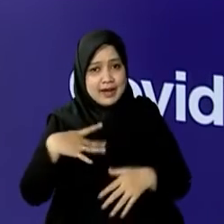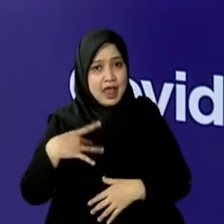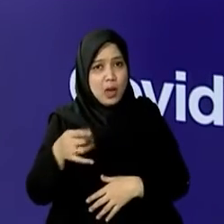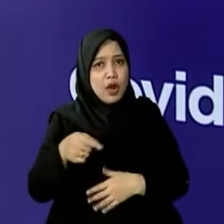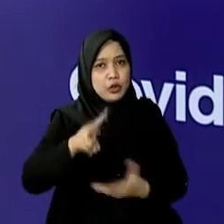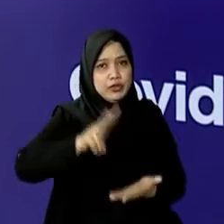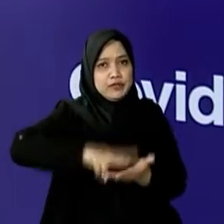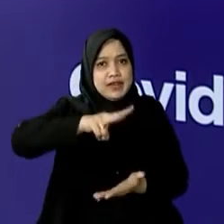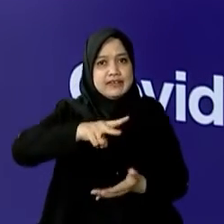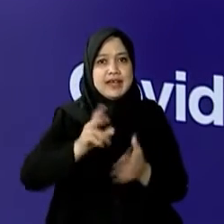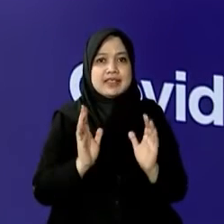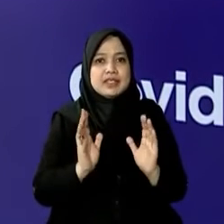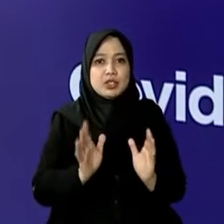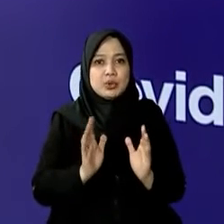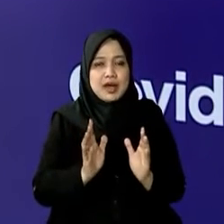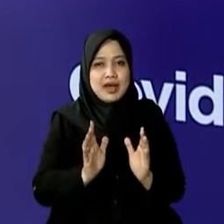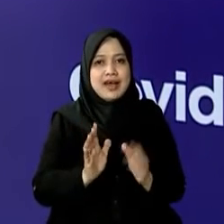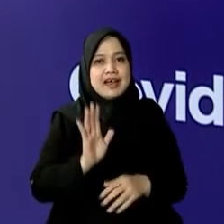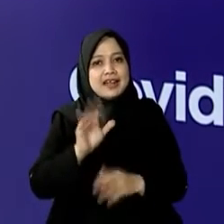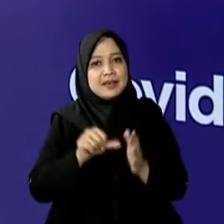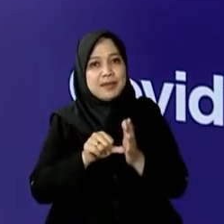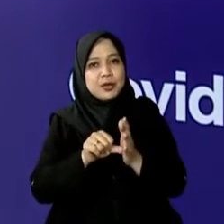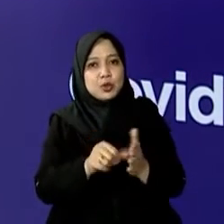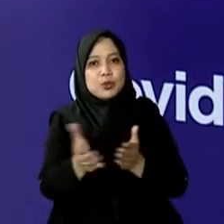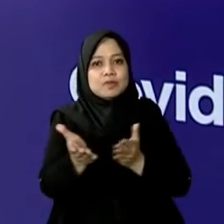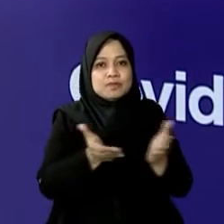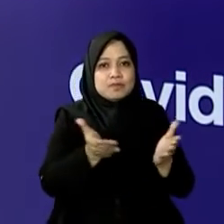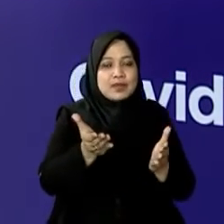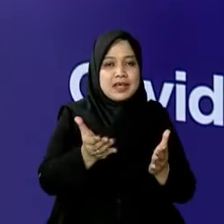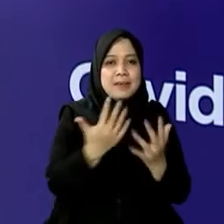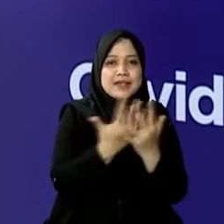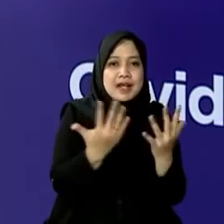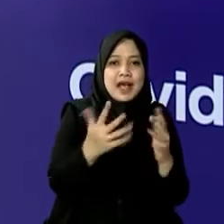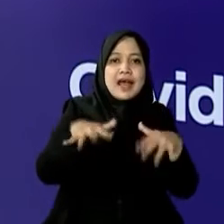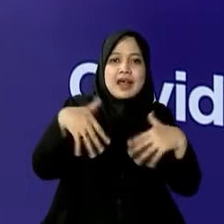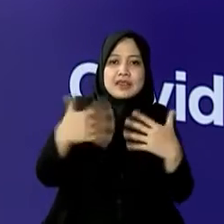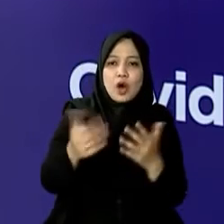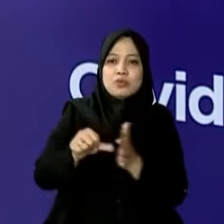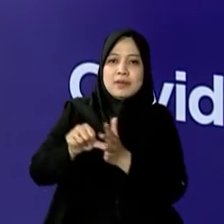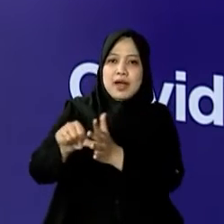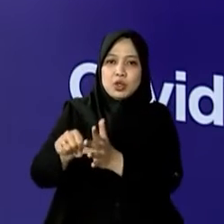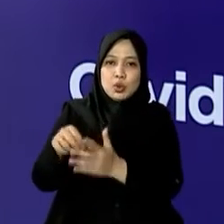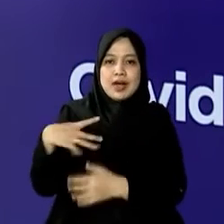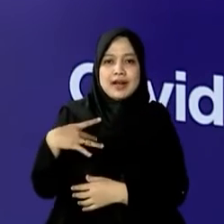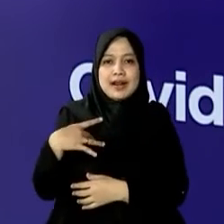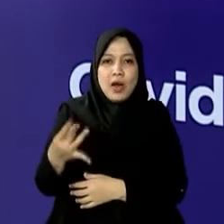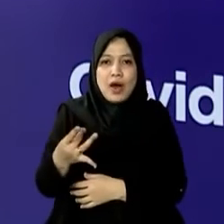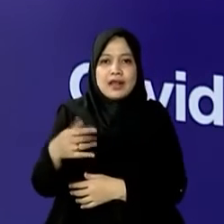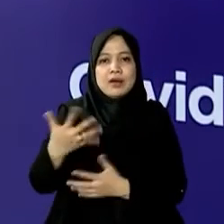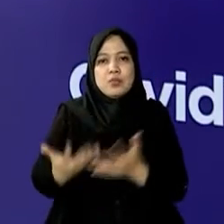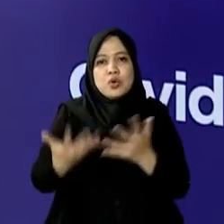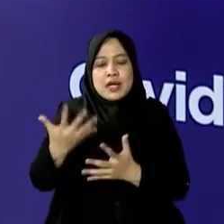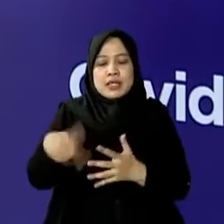dapat melakukan layanan terhadap masyarakat ataupun relawan yang sudah merasakan kelelahan atas situasi pandemi ini gitu